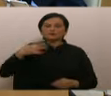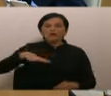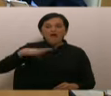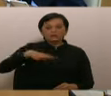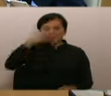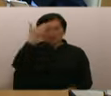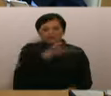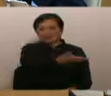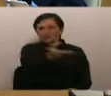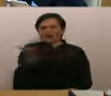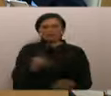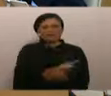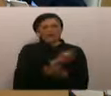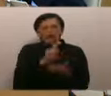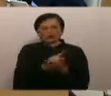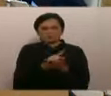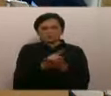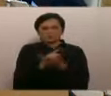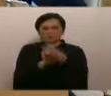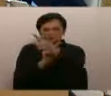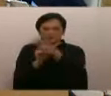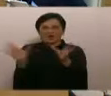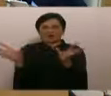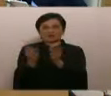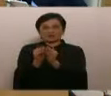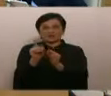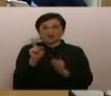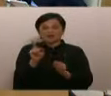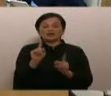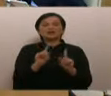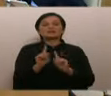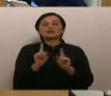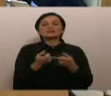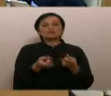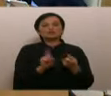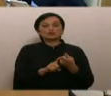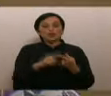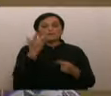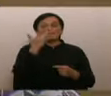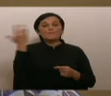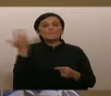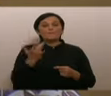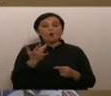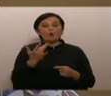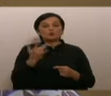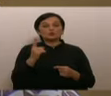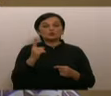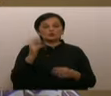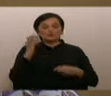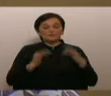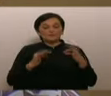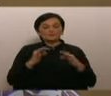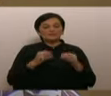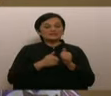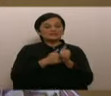ხალხი აუცილებლად თქვენთან ერთად. მანამდე რაც შეეხება პოლიტიკურ მართლმსაჯულებას და პოლიტიკურ